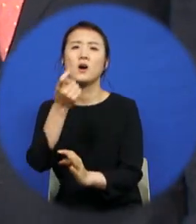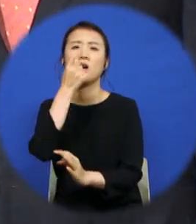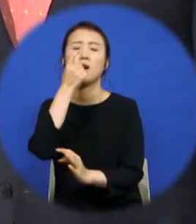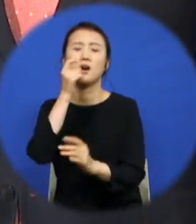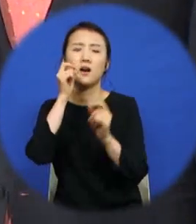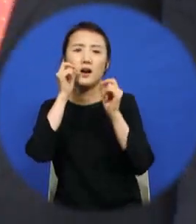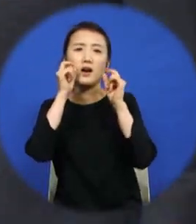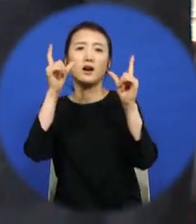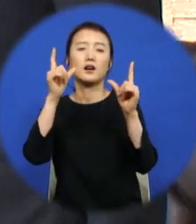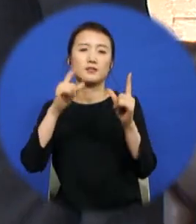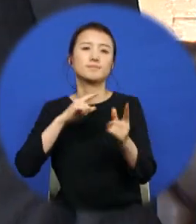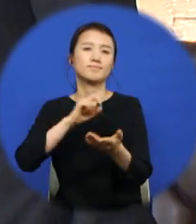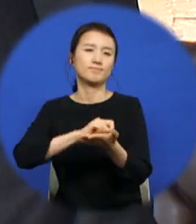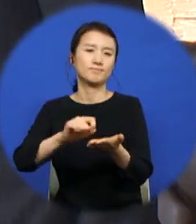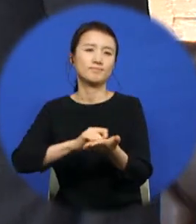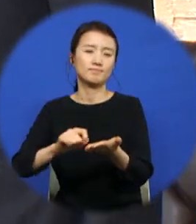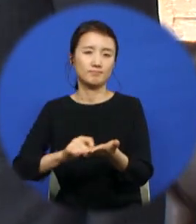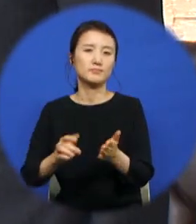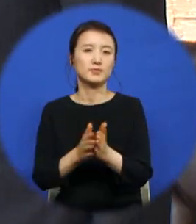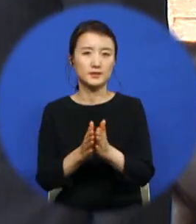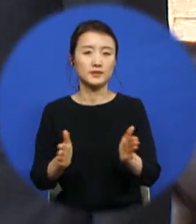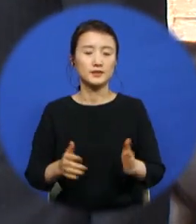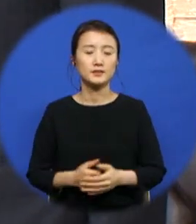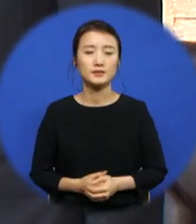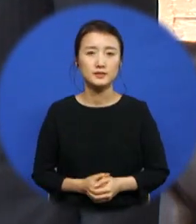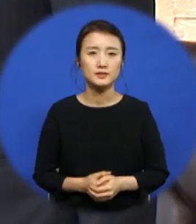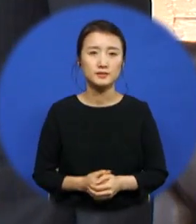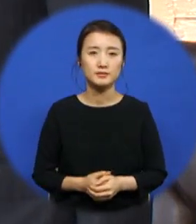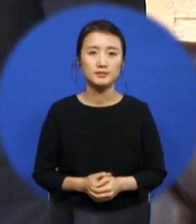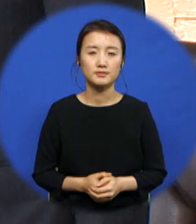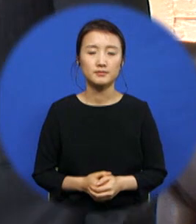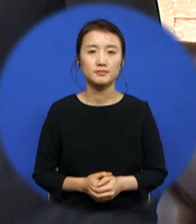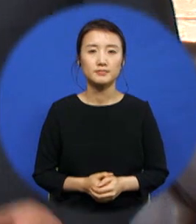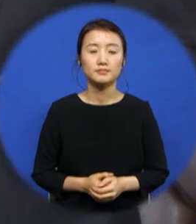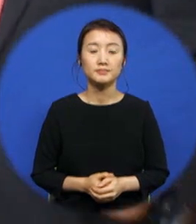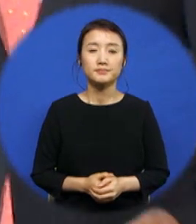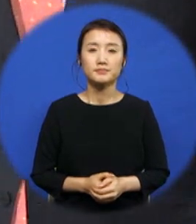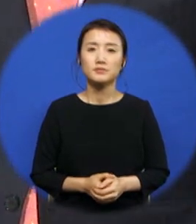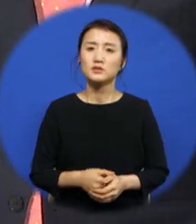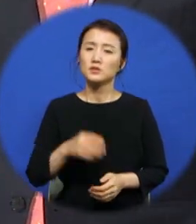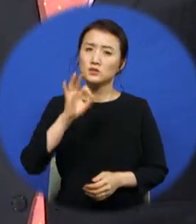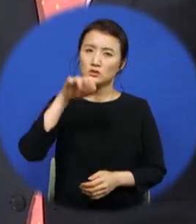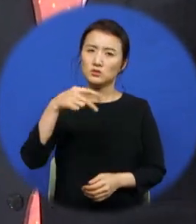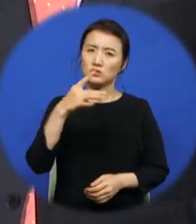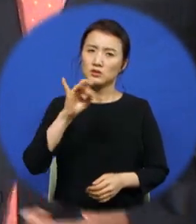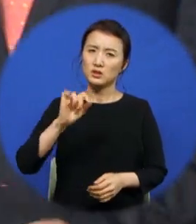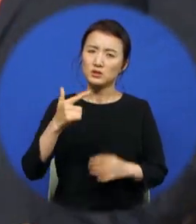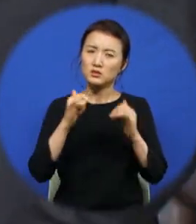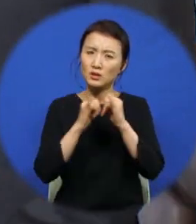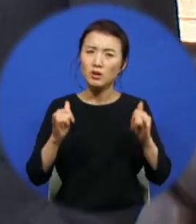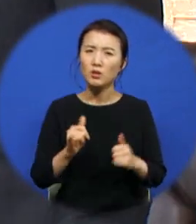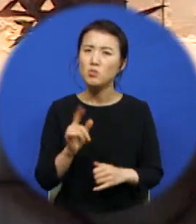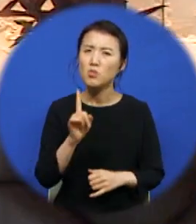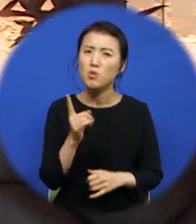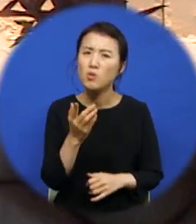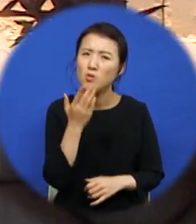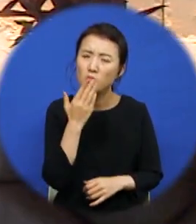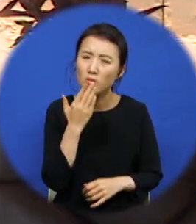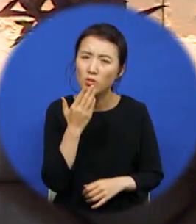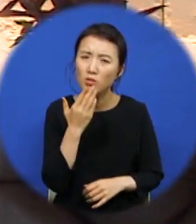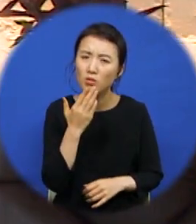어떻게 뭘 잘 아냐 무슨 뭘 먹냐 널 먹게 그렇게 잘